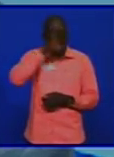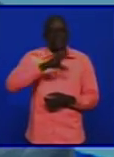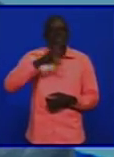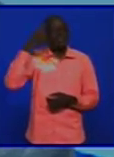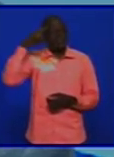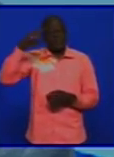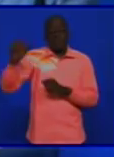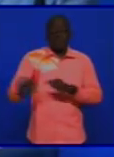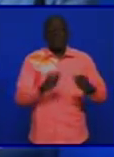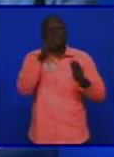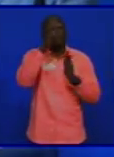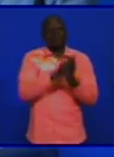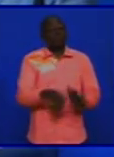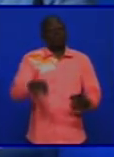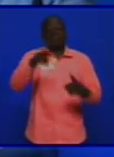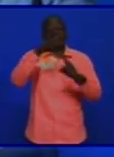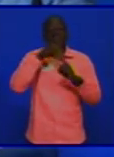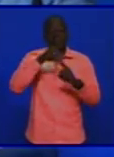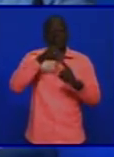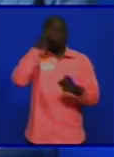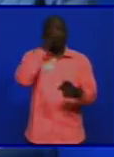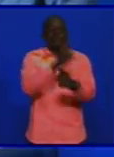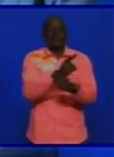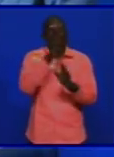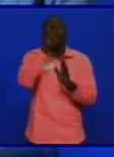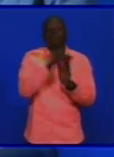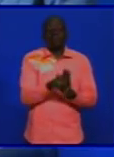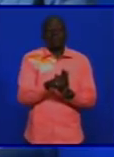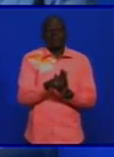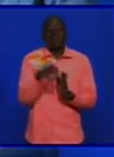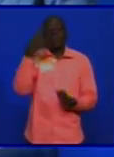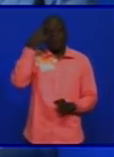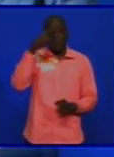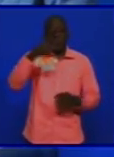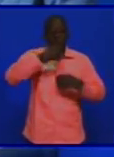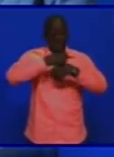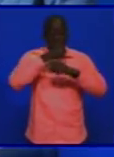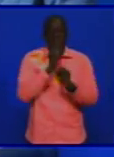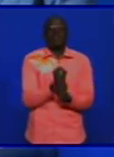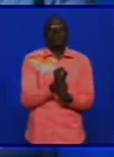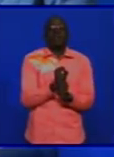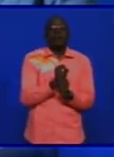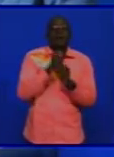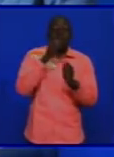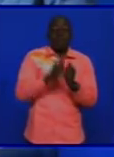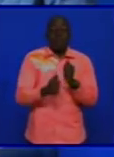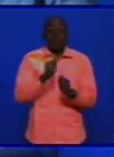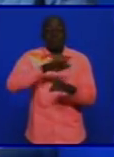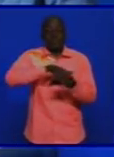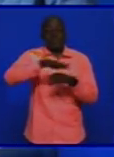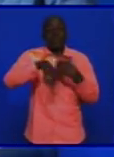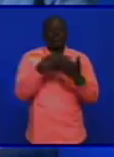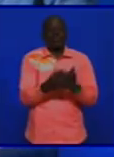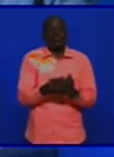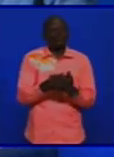actions spectaculaires, justement pour créer la psychose, et surtout que c'est une manifestation qui